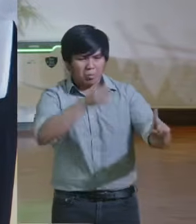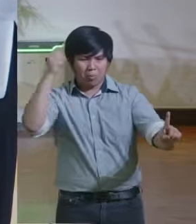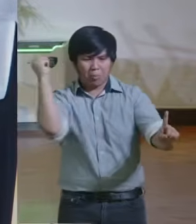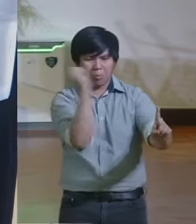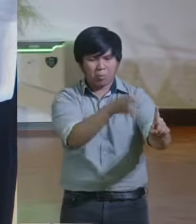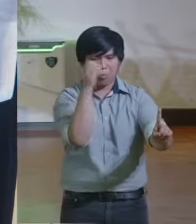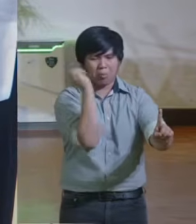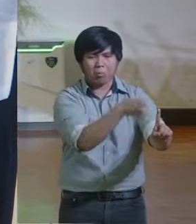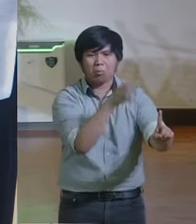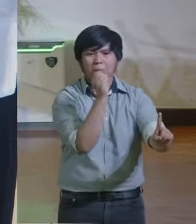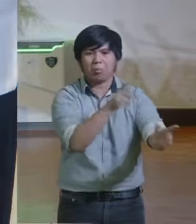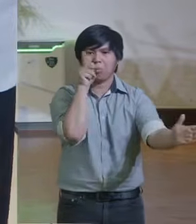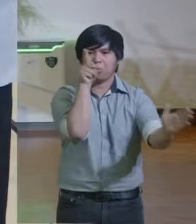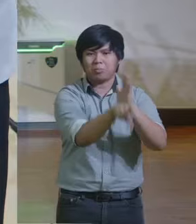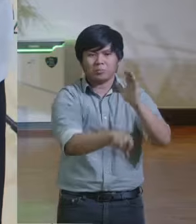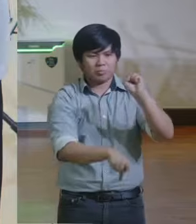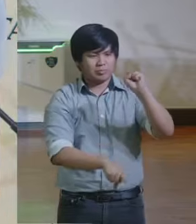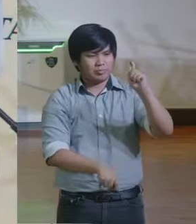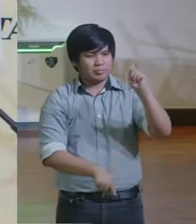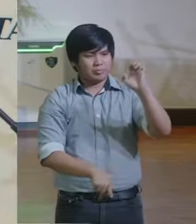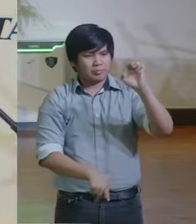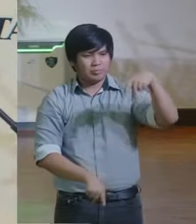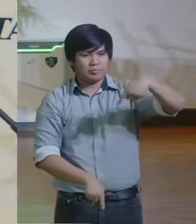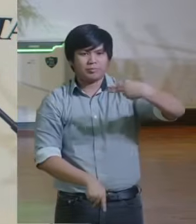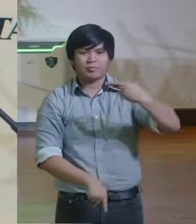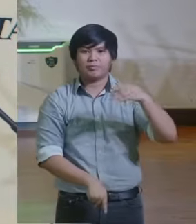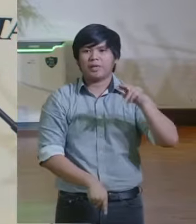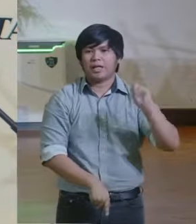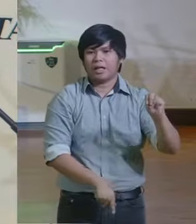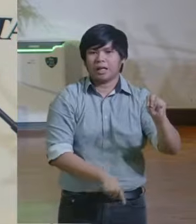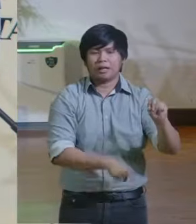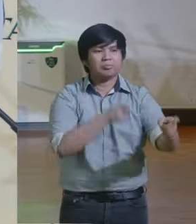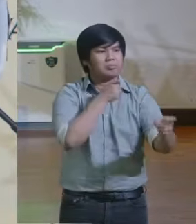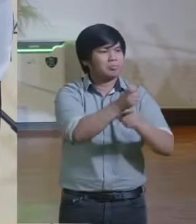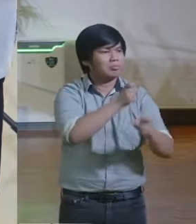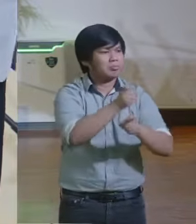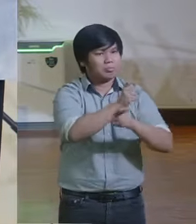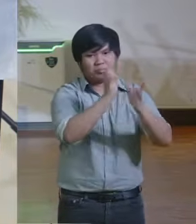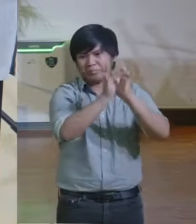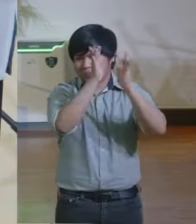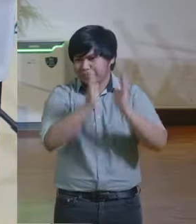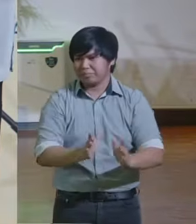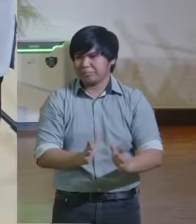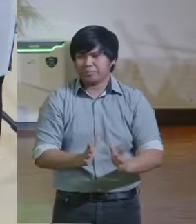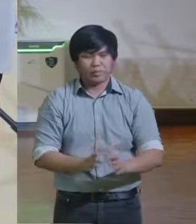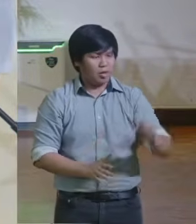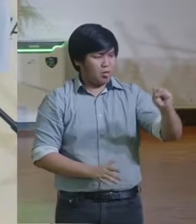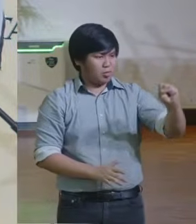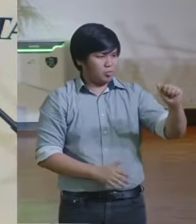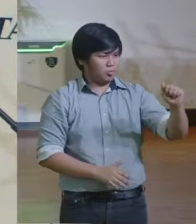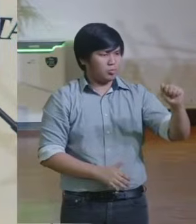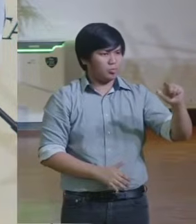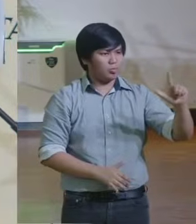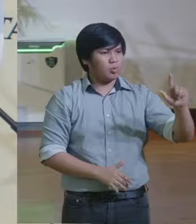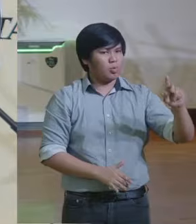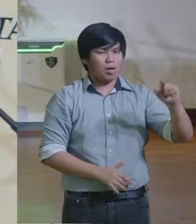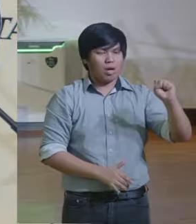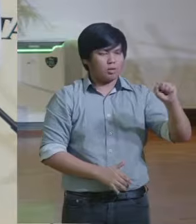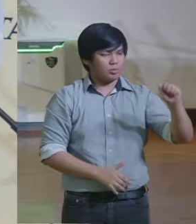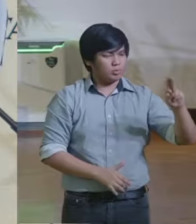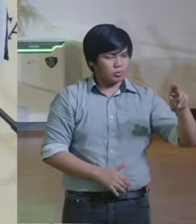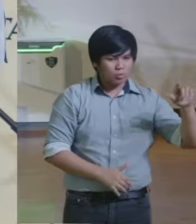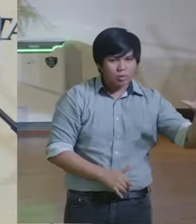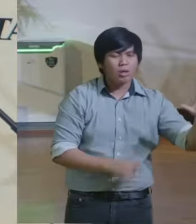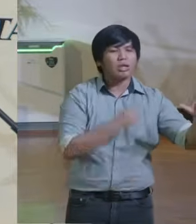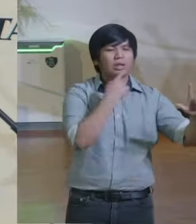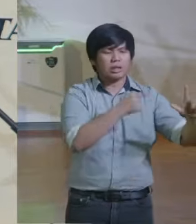pumapatay kay Stephen. Sa Acts chapter 8 verse 1, ang wika doon, and Saul approved of his execution.